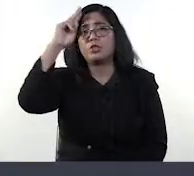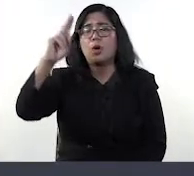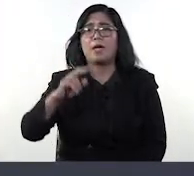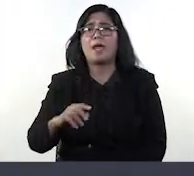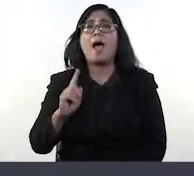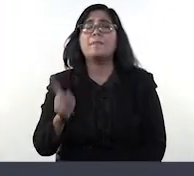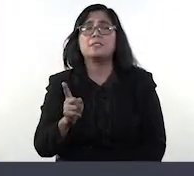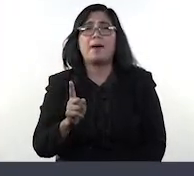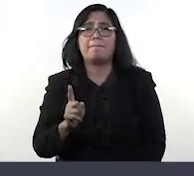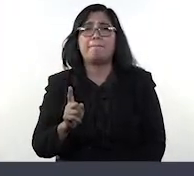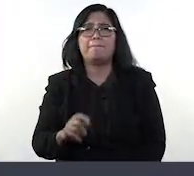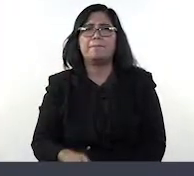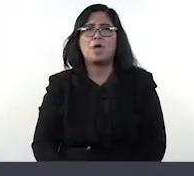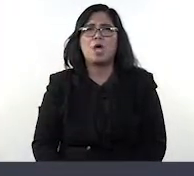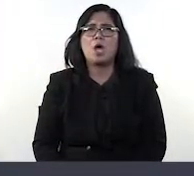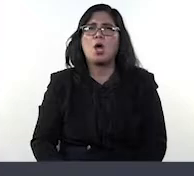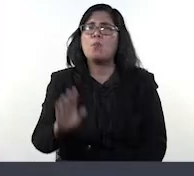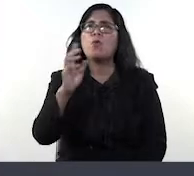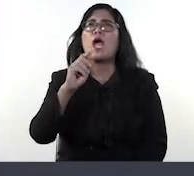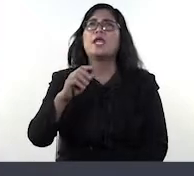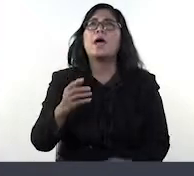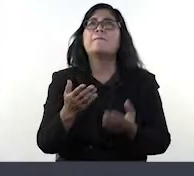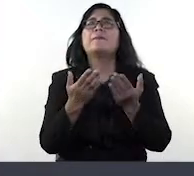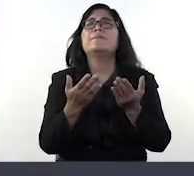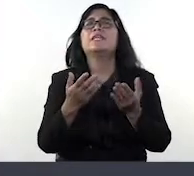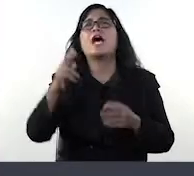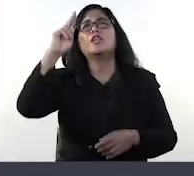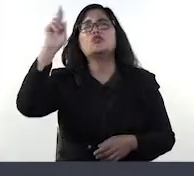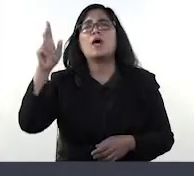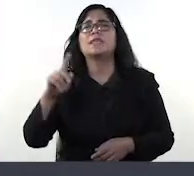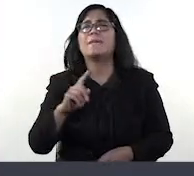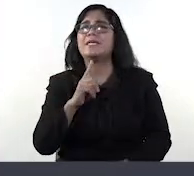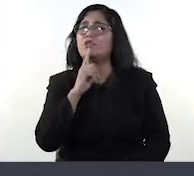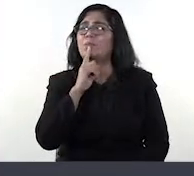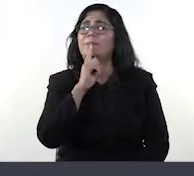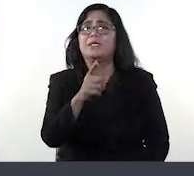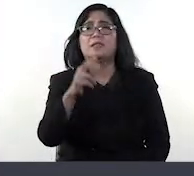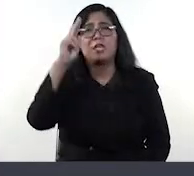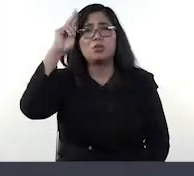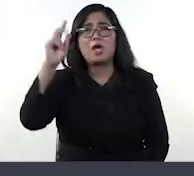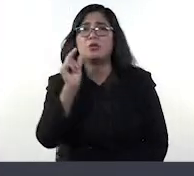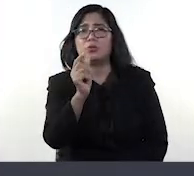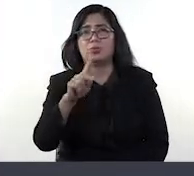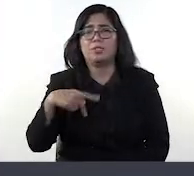Tuhan it is God wes batin comment of code